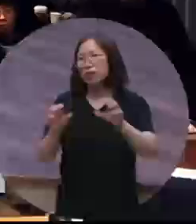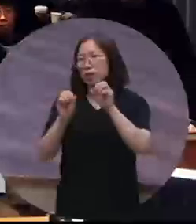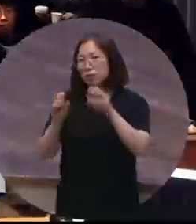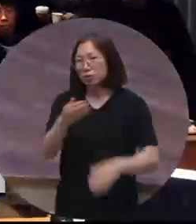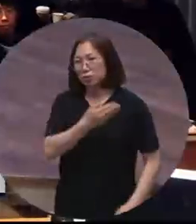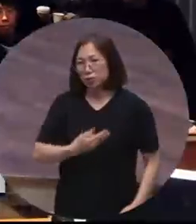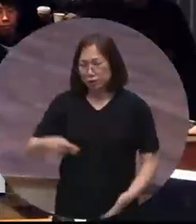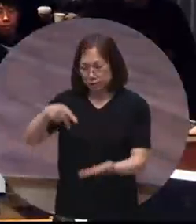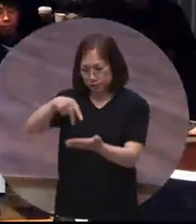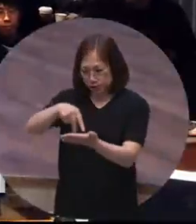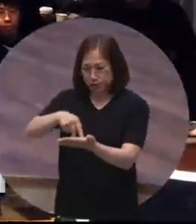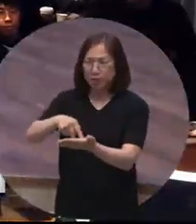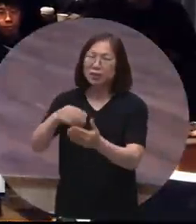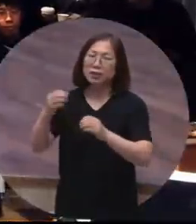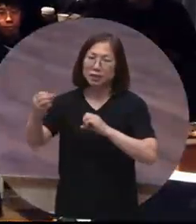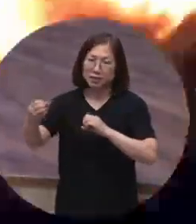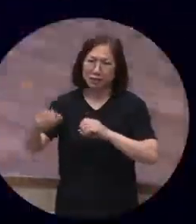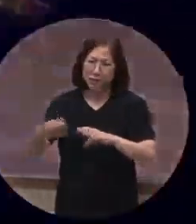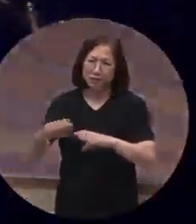있습니다.